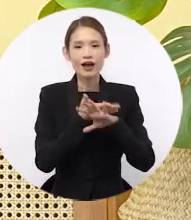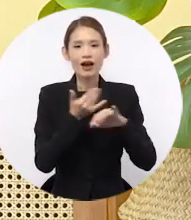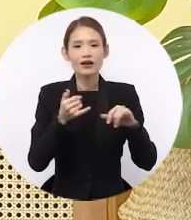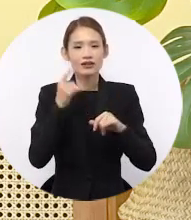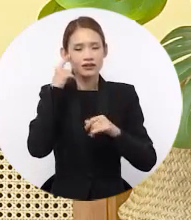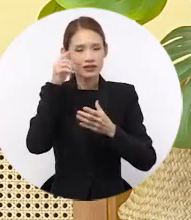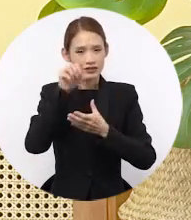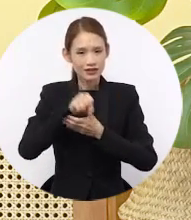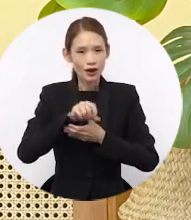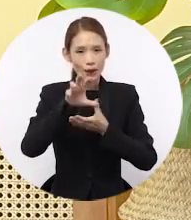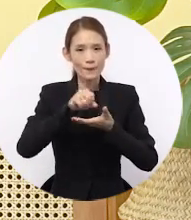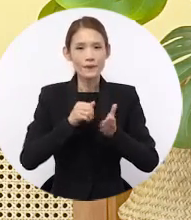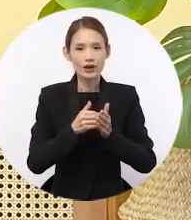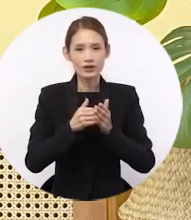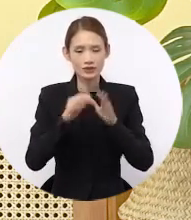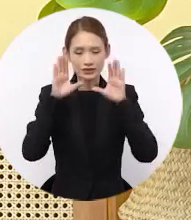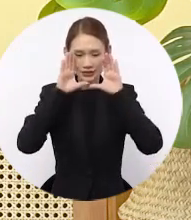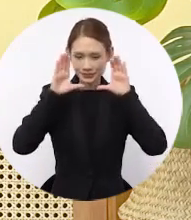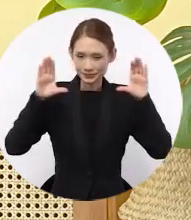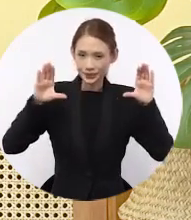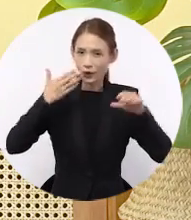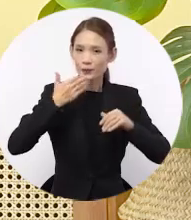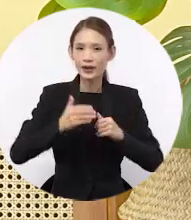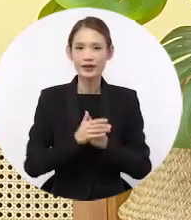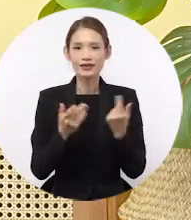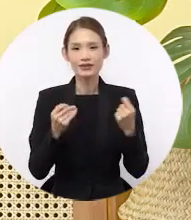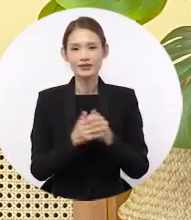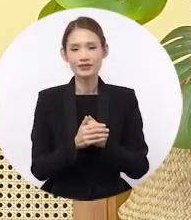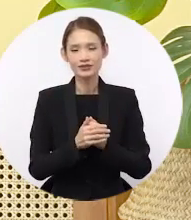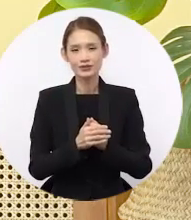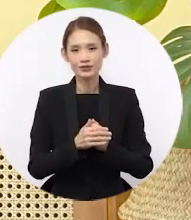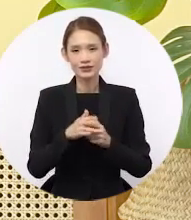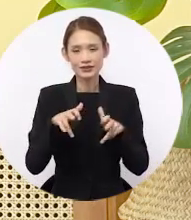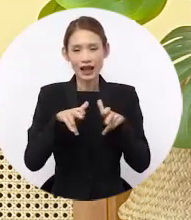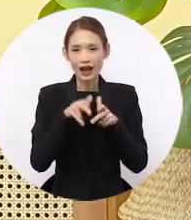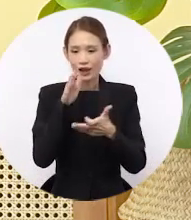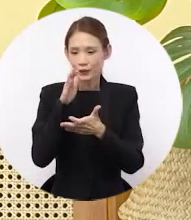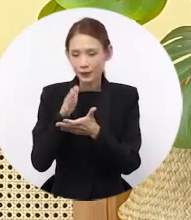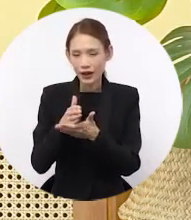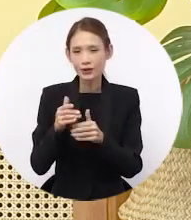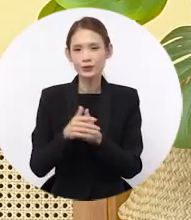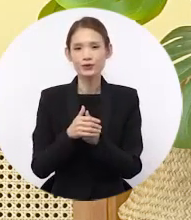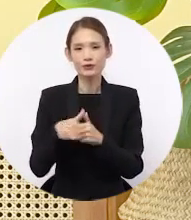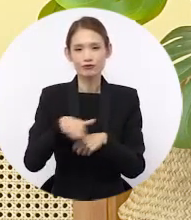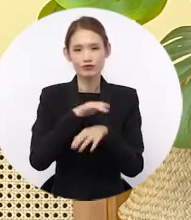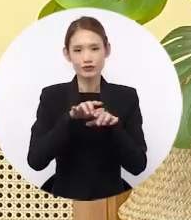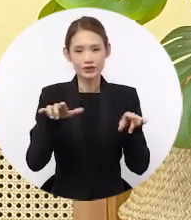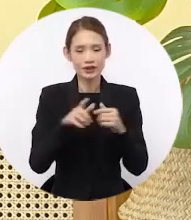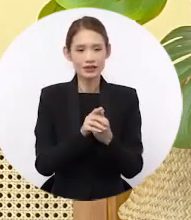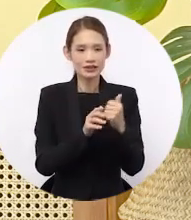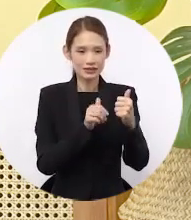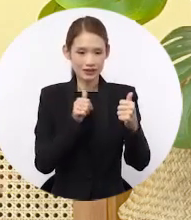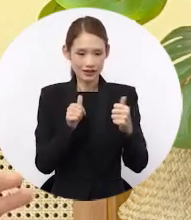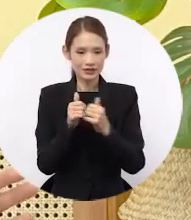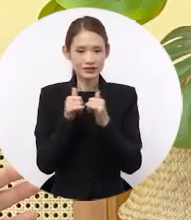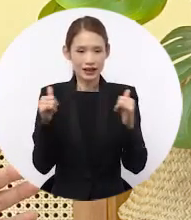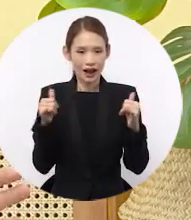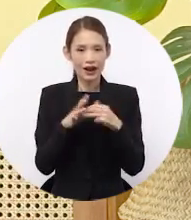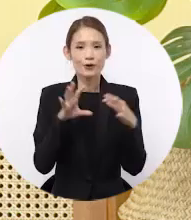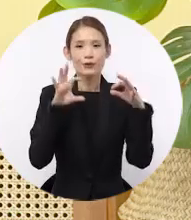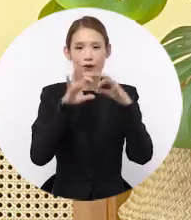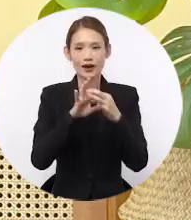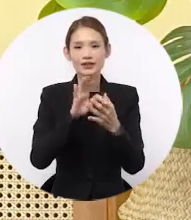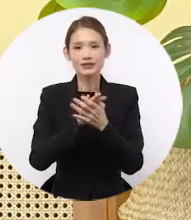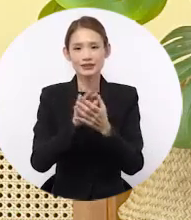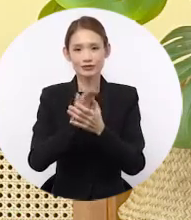이 다른 것을 받아들이고 그럼 조금 더 시야가 넓어질 수 있지 않을까. 그럼 솔직히 장애를 넘어서 우리가 그냥 사람 대 사람으로